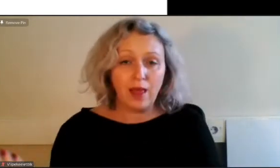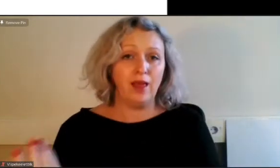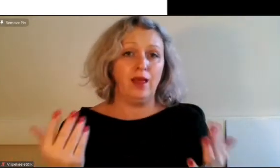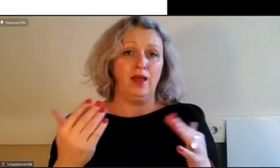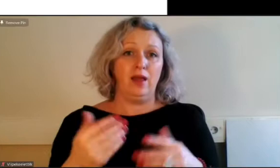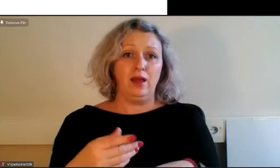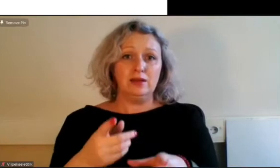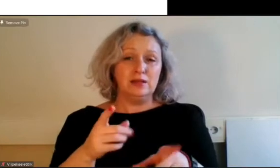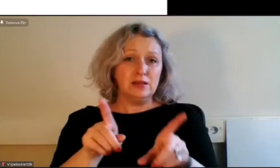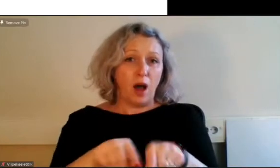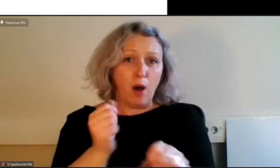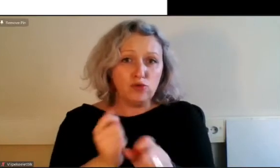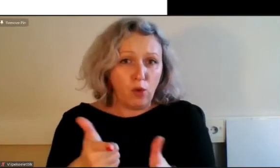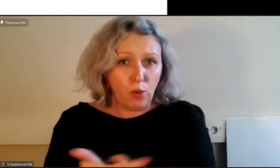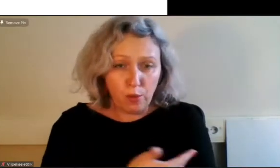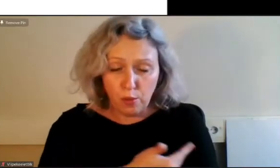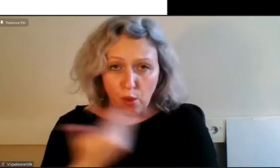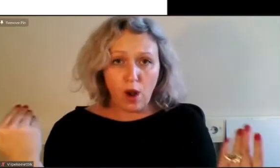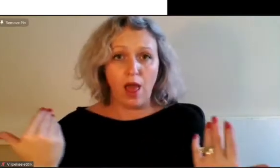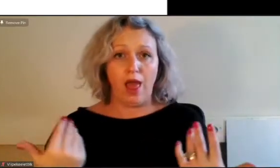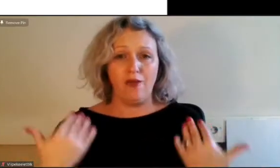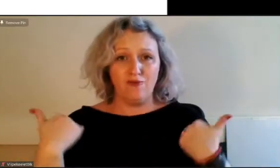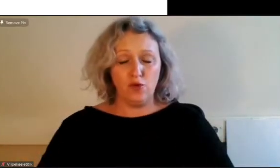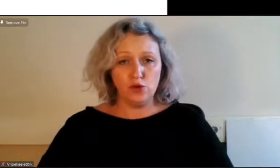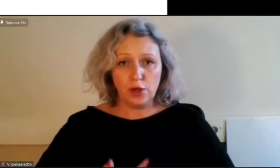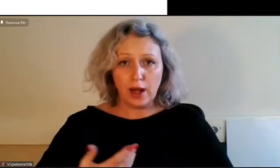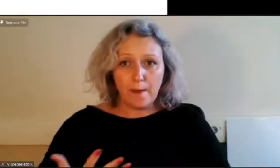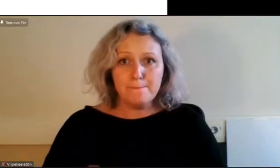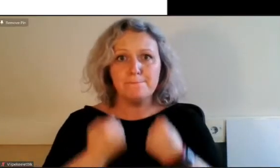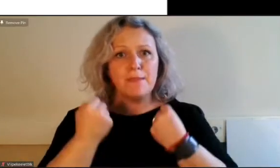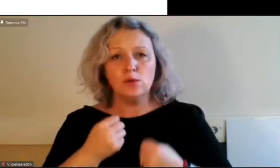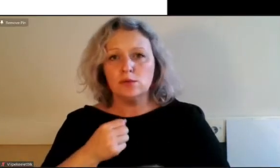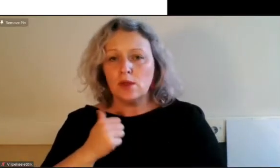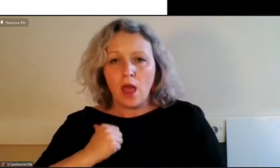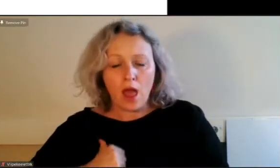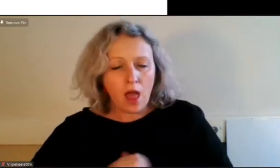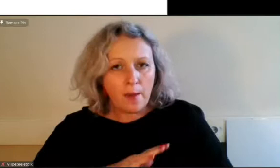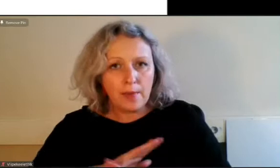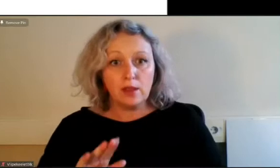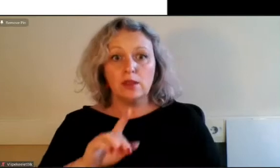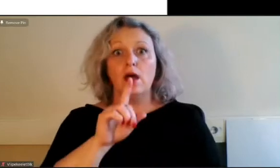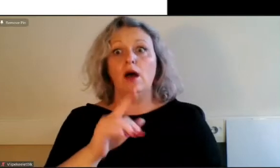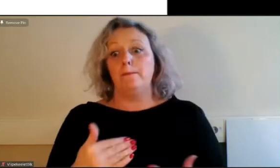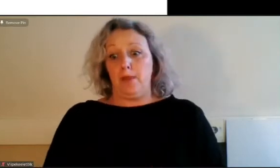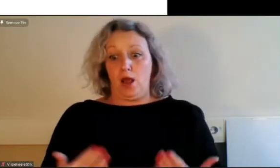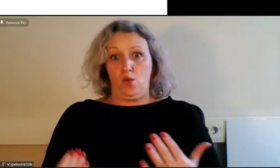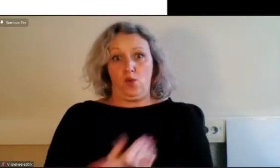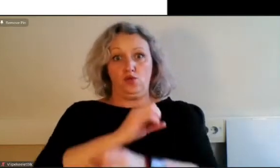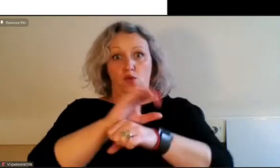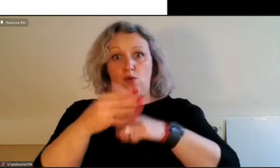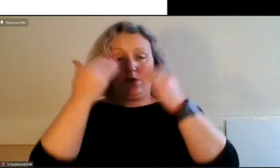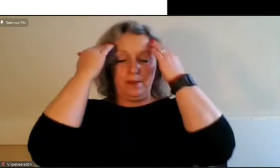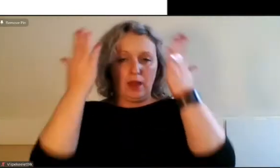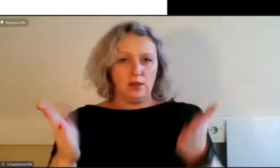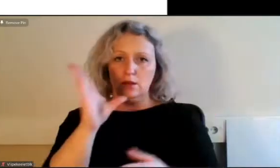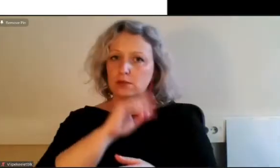aastal. Ja seda esimest SARS-i põdenud inimestest ikkagi mõned siiamaani ei ole saanud tagasi oma